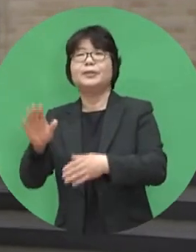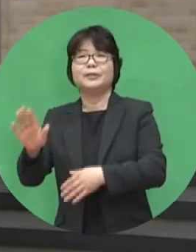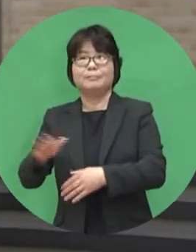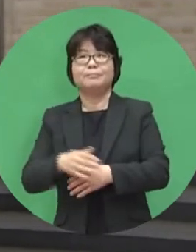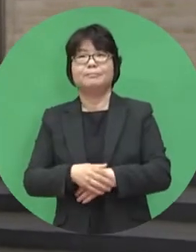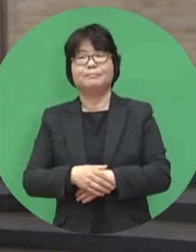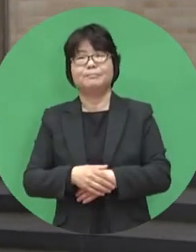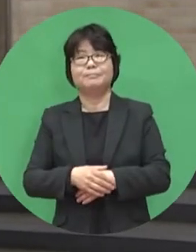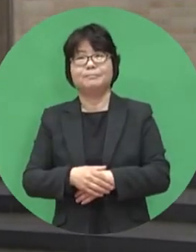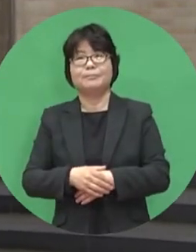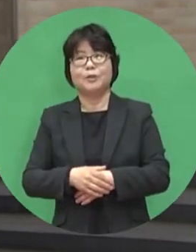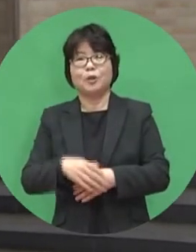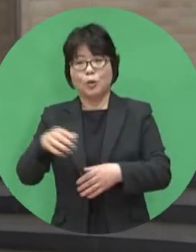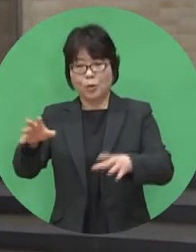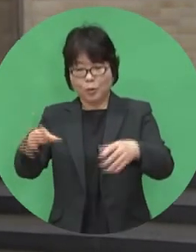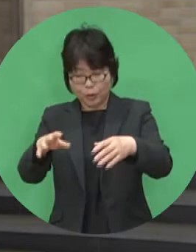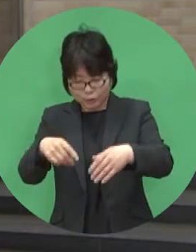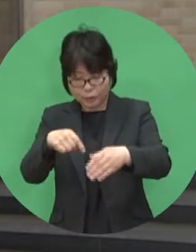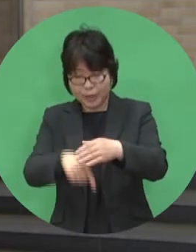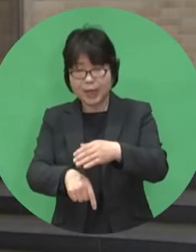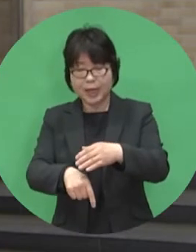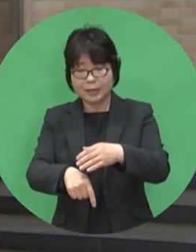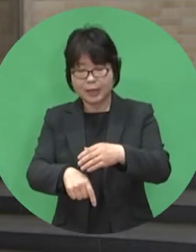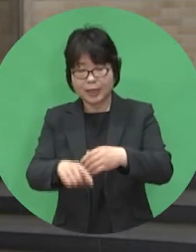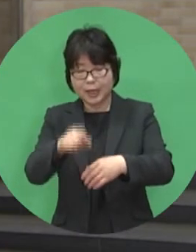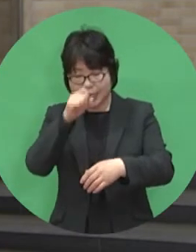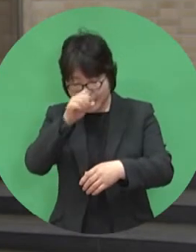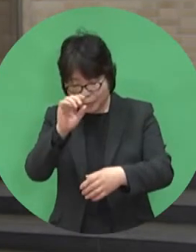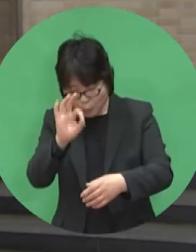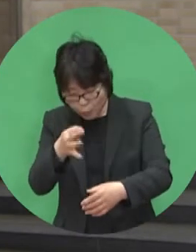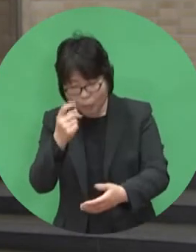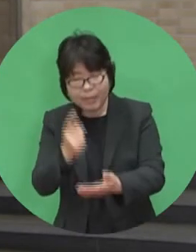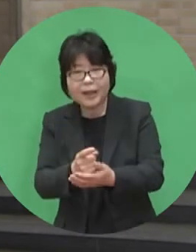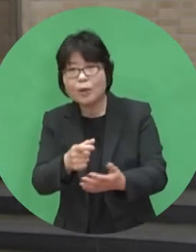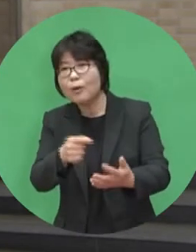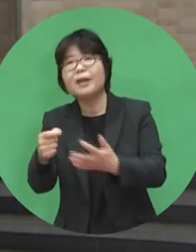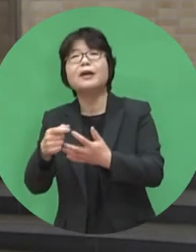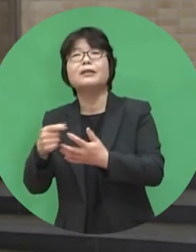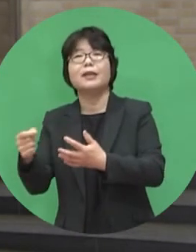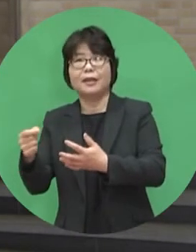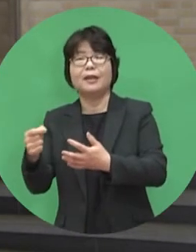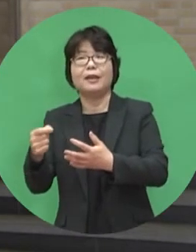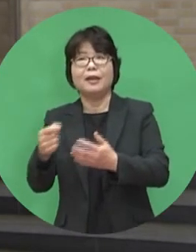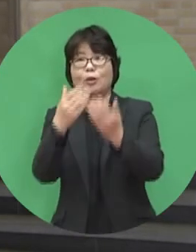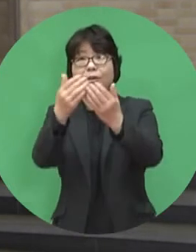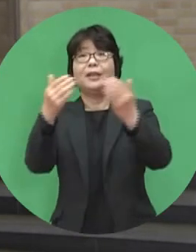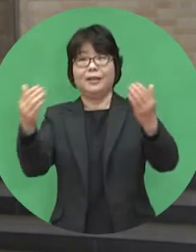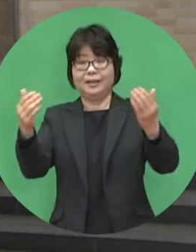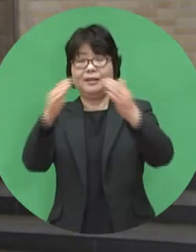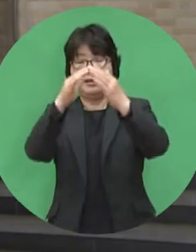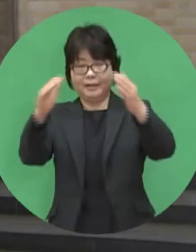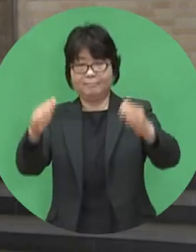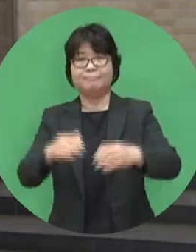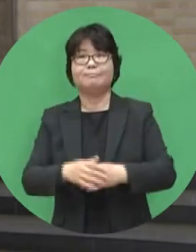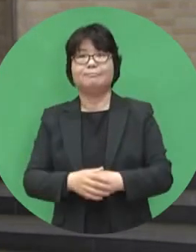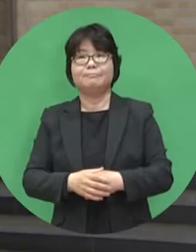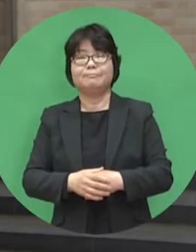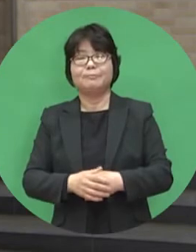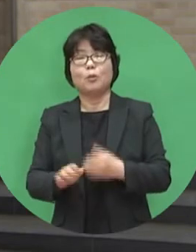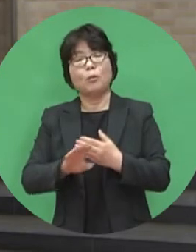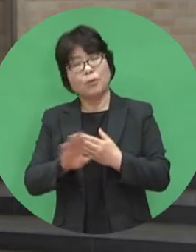。コレクションのいいものだけを選びまして、並べる展覧会ですとか、あ